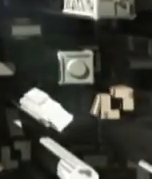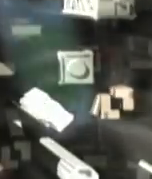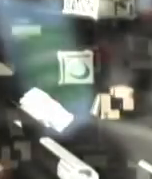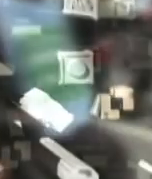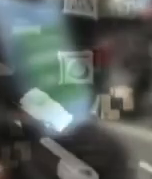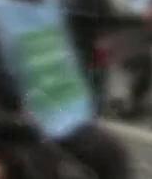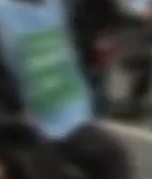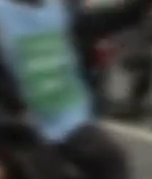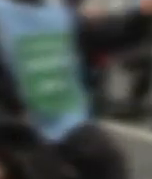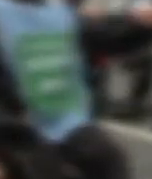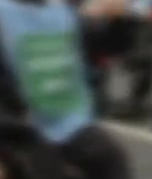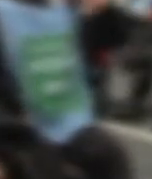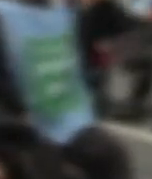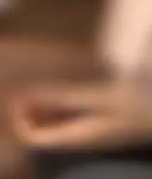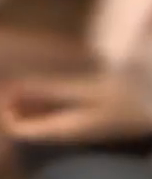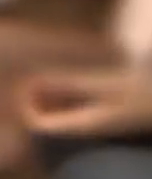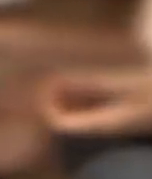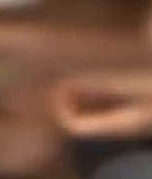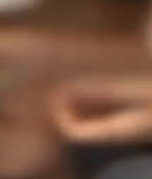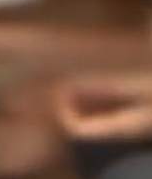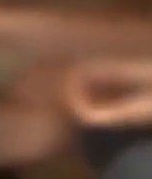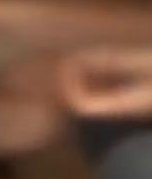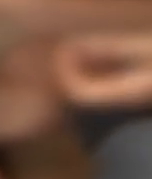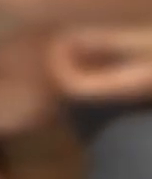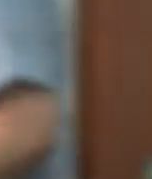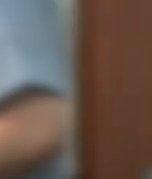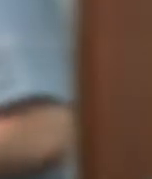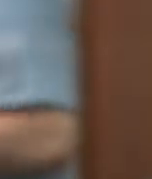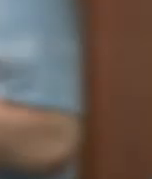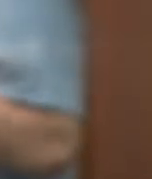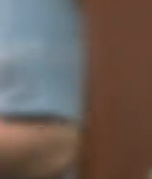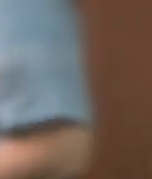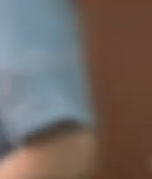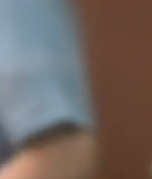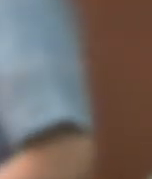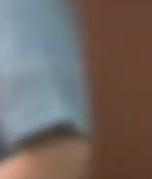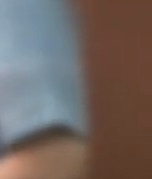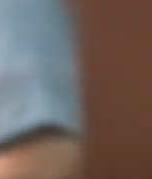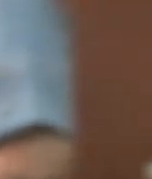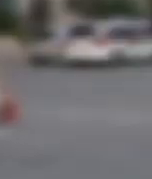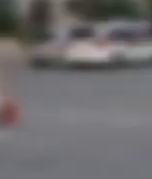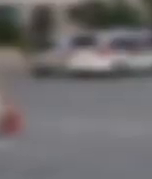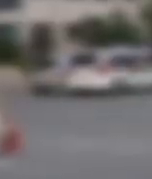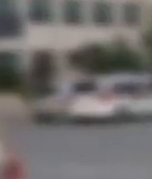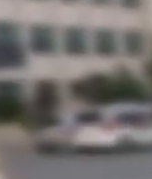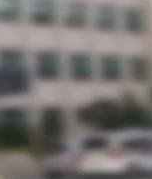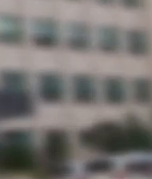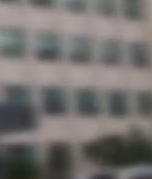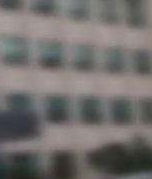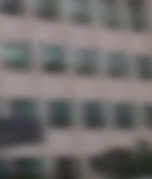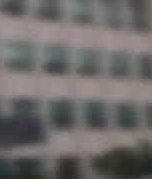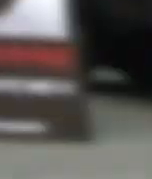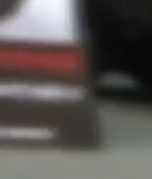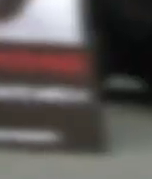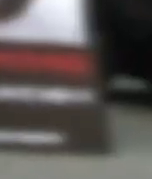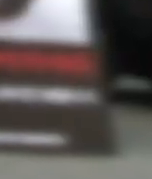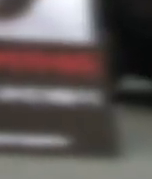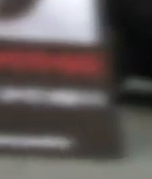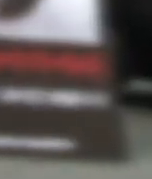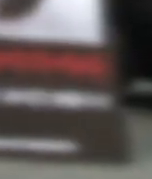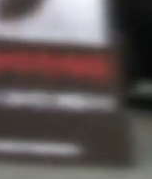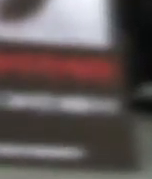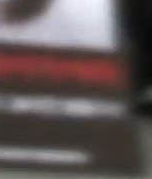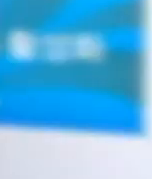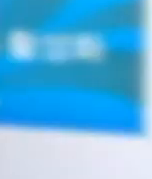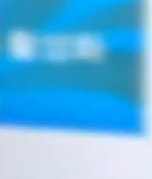다가갑니다. 복지신문고는 우리 사회의 장애인, 사회 소수계층의 인권 침해, 비리 문제와 불합리한